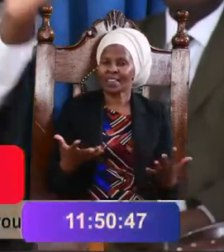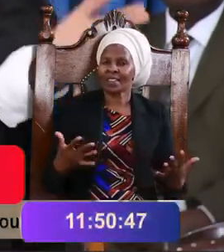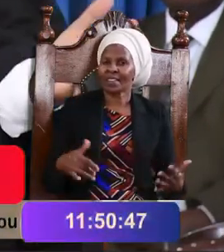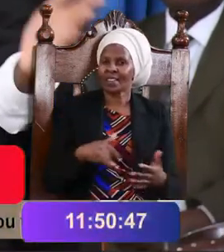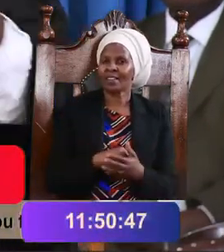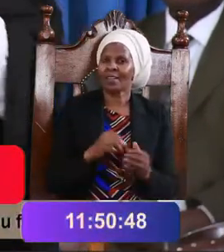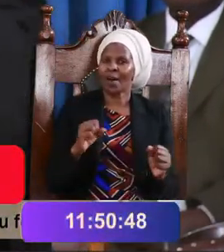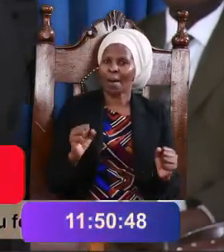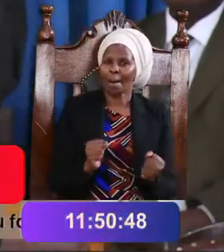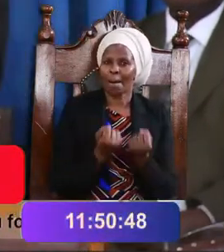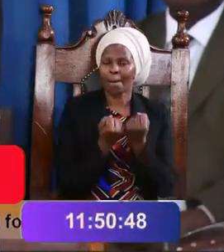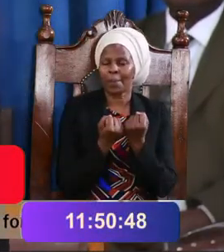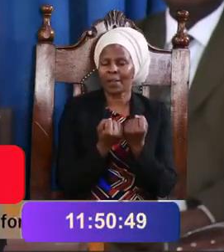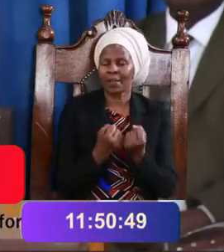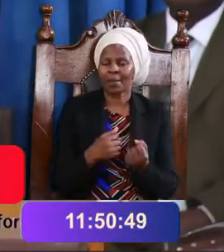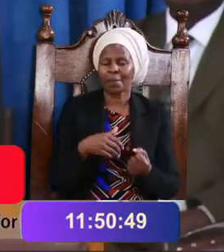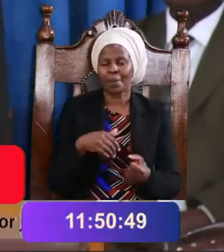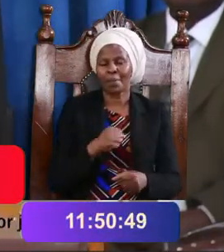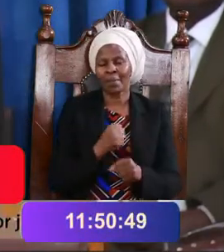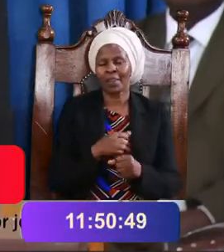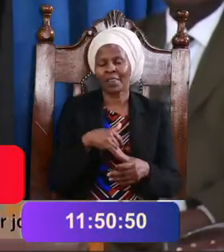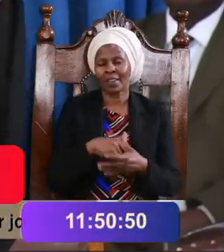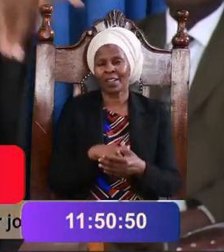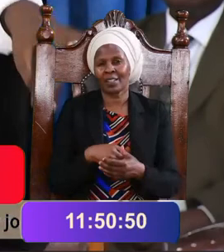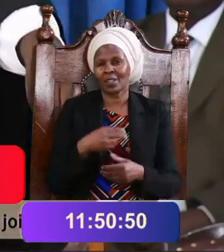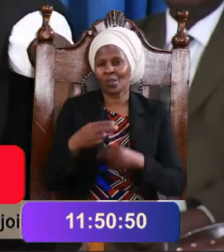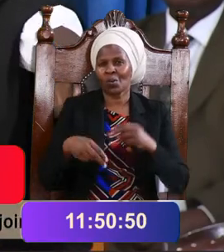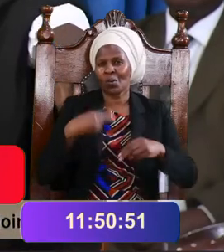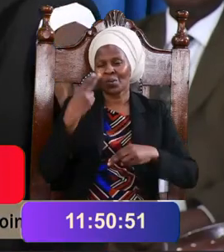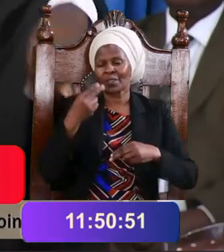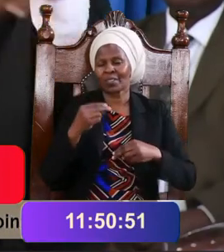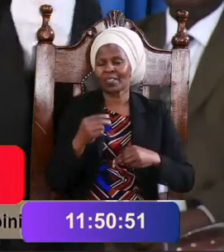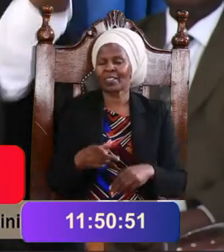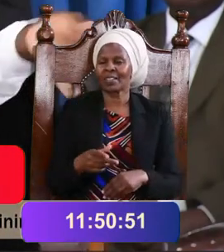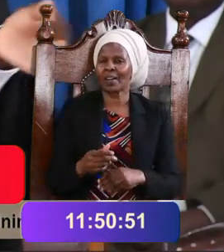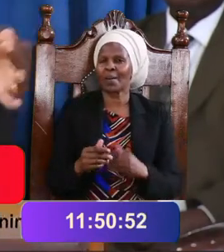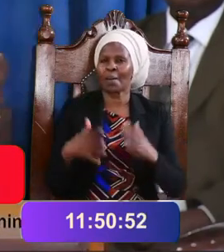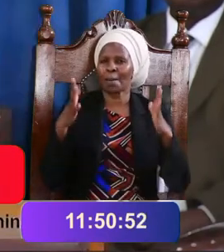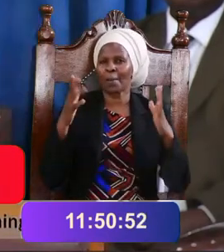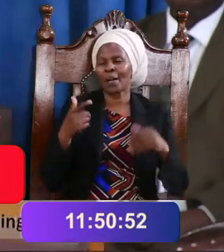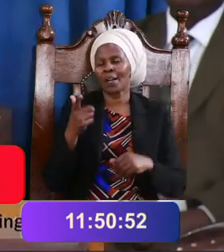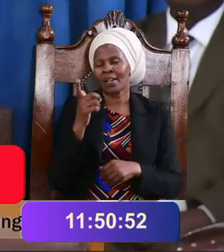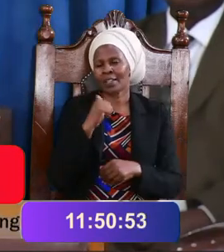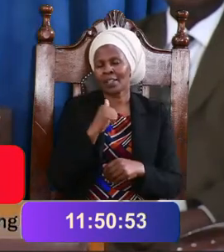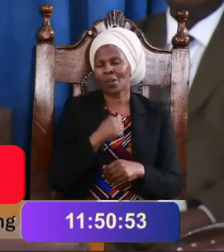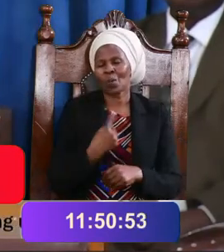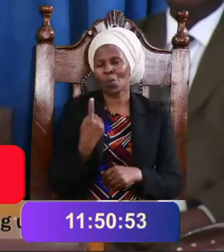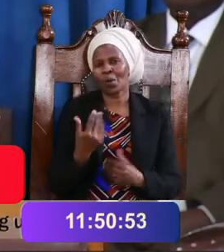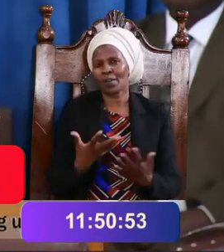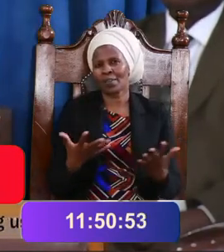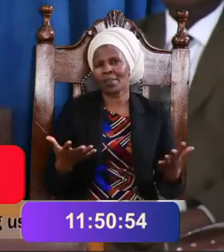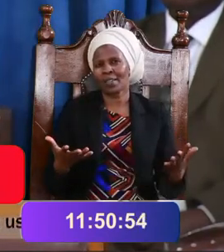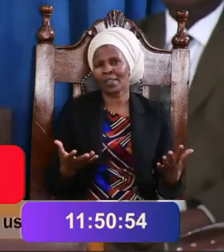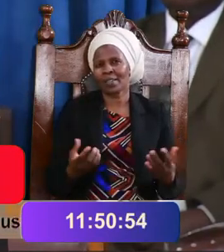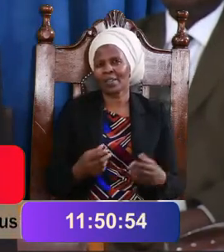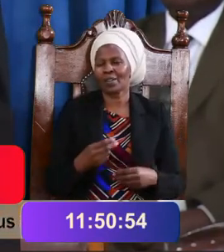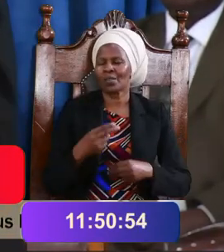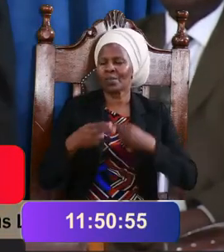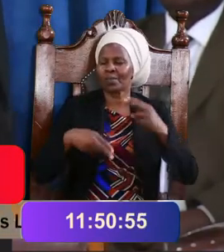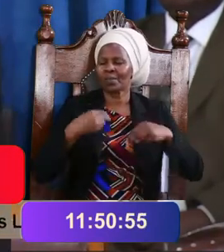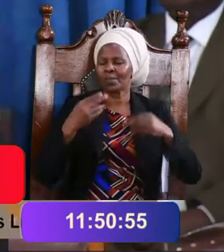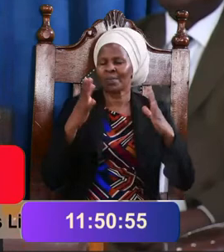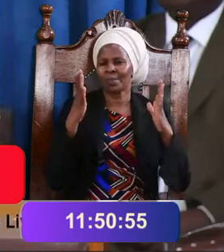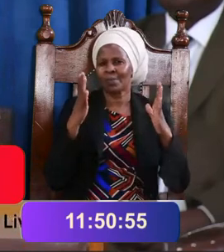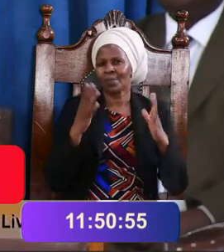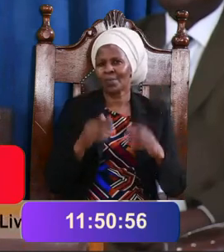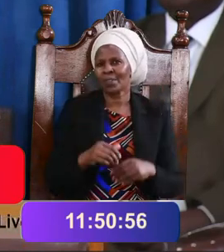ambayo ilifanya hiyo hozana iweze kufifia. Na one of the things ilifanyika ni kuwa ile hozana, kuna